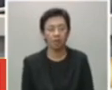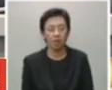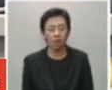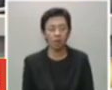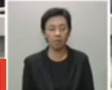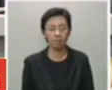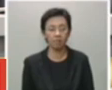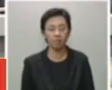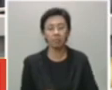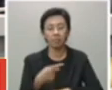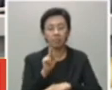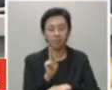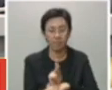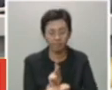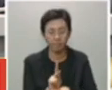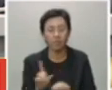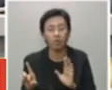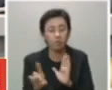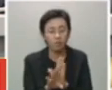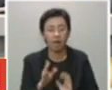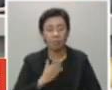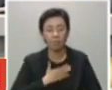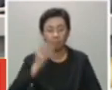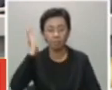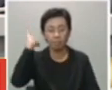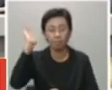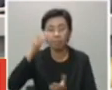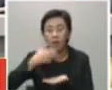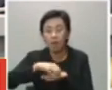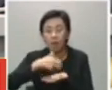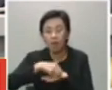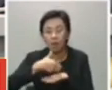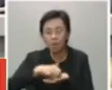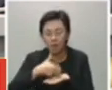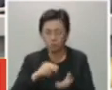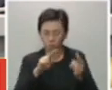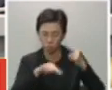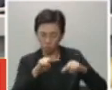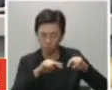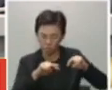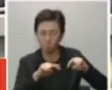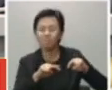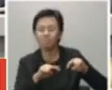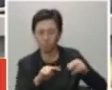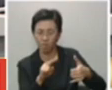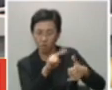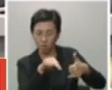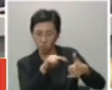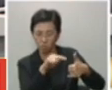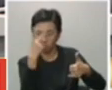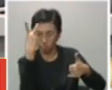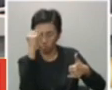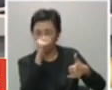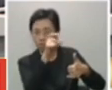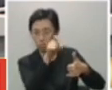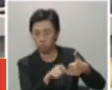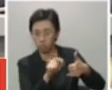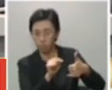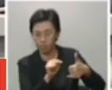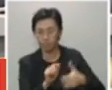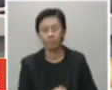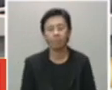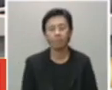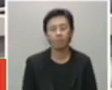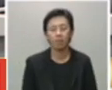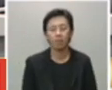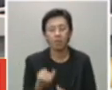ท่านประธานที่เคารพครับเรื่องสุดท้ายที่ผมจะอภิปรายไม่ไว้วางใจพลเอกประยุทธ์จันทร์โอชาเป็นไปตามความ